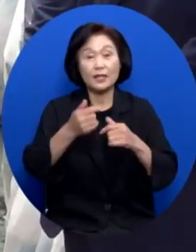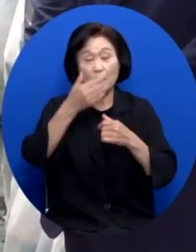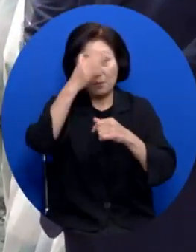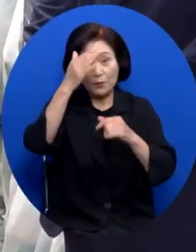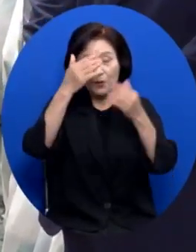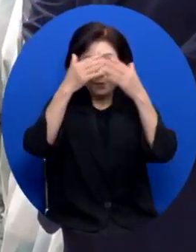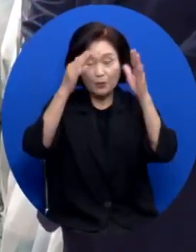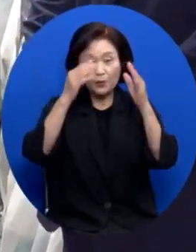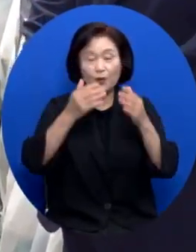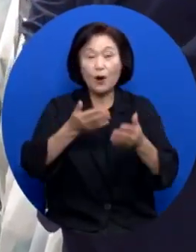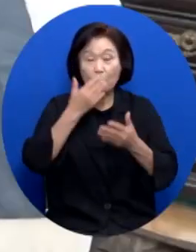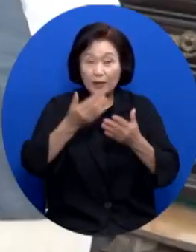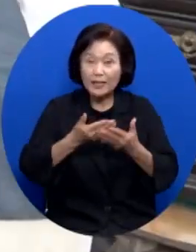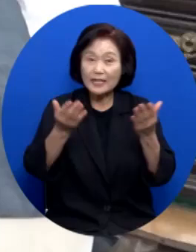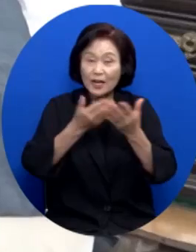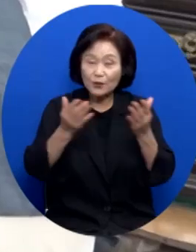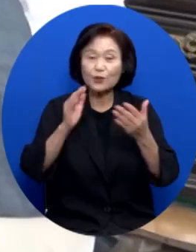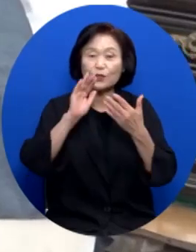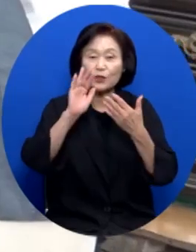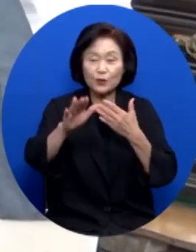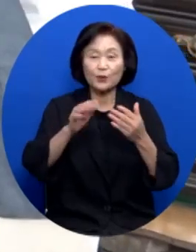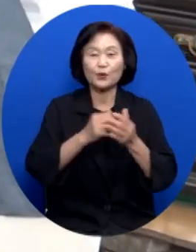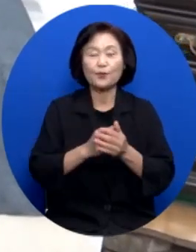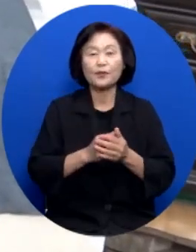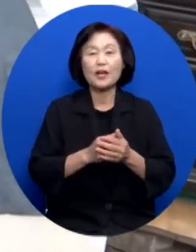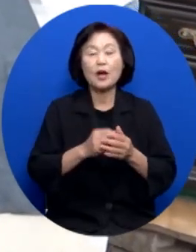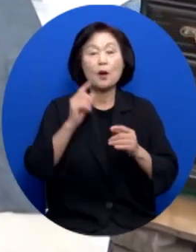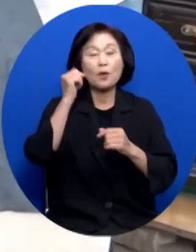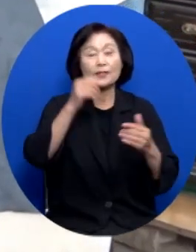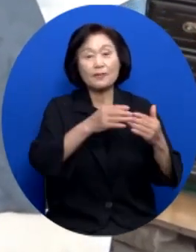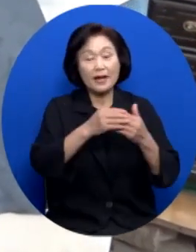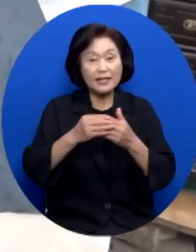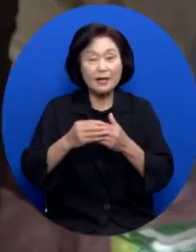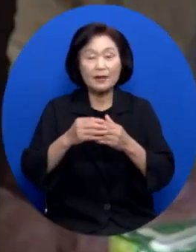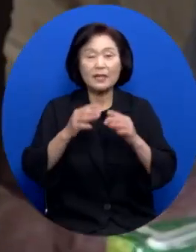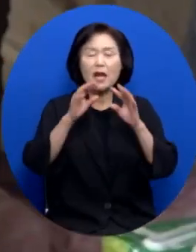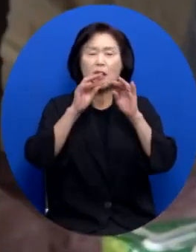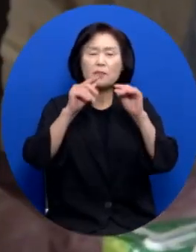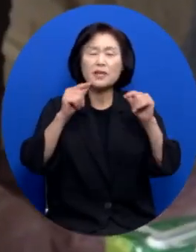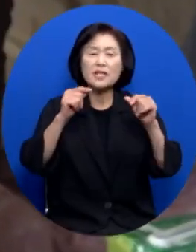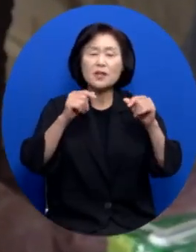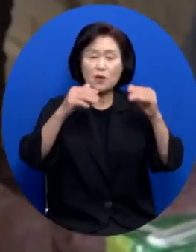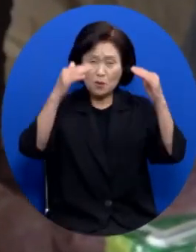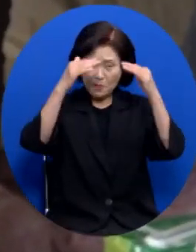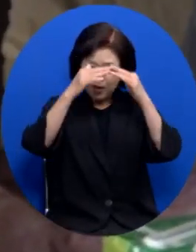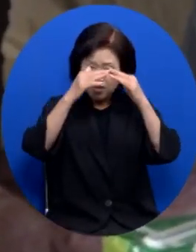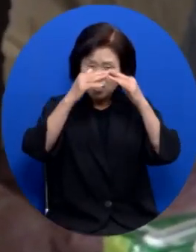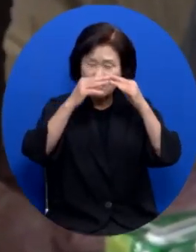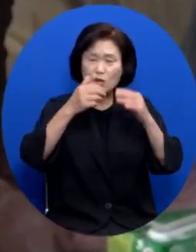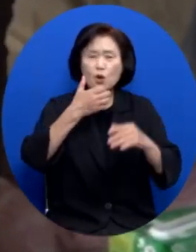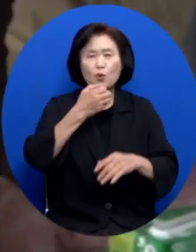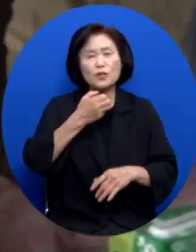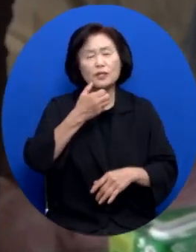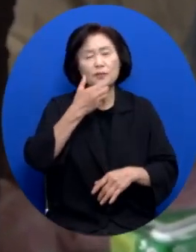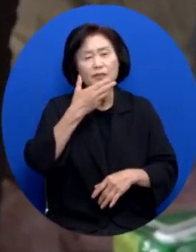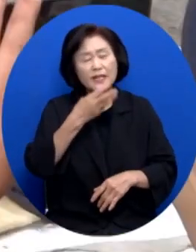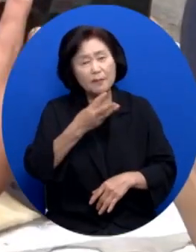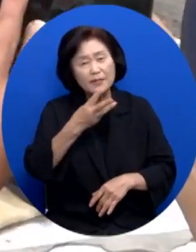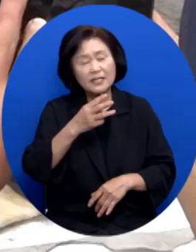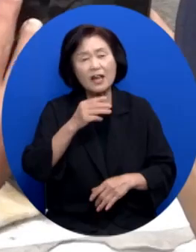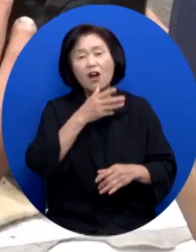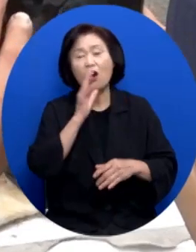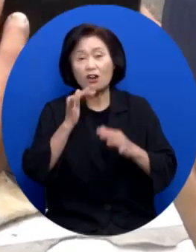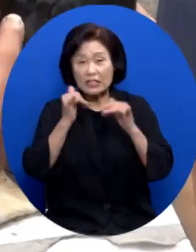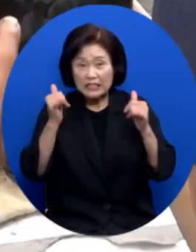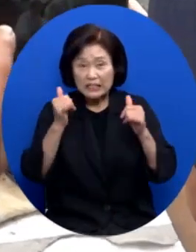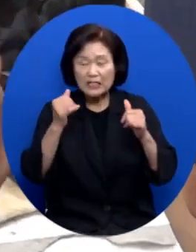봉사를 마친 후 광야교회 임명희 목사의 안내를 받아 비닐로 만든 움막에서 노숙하는 93세 어르신을 비롯해